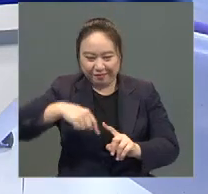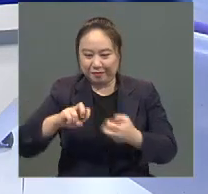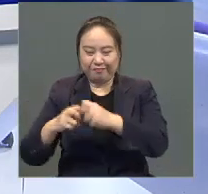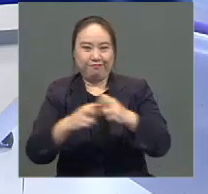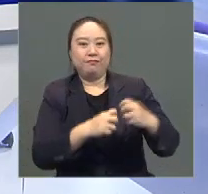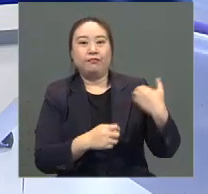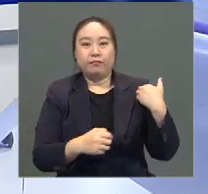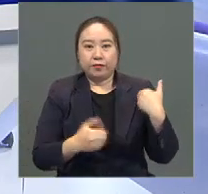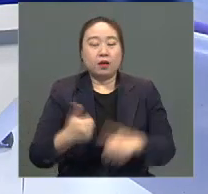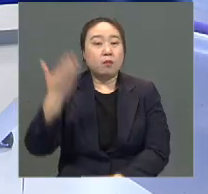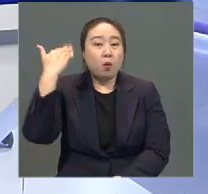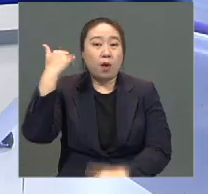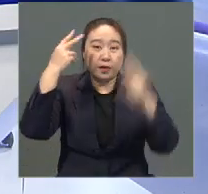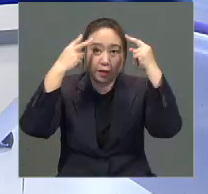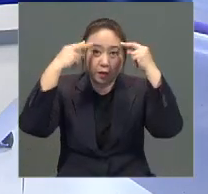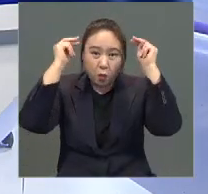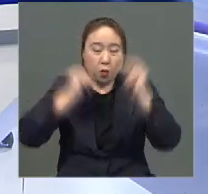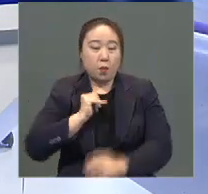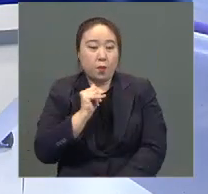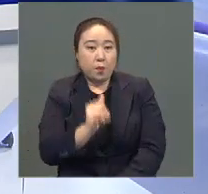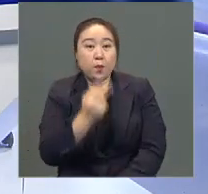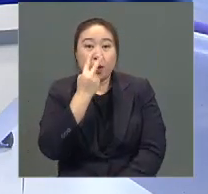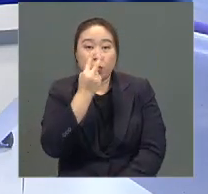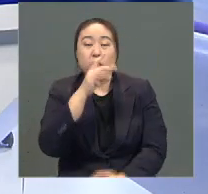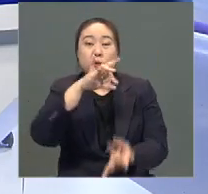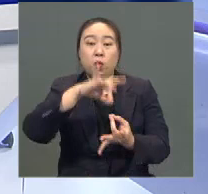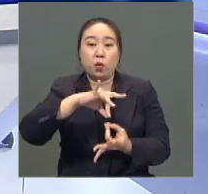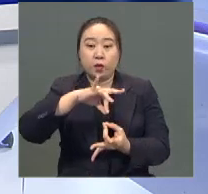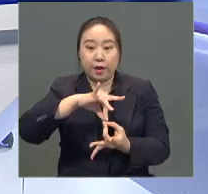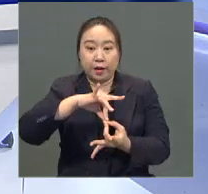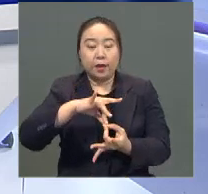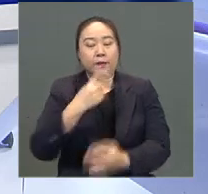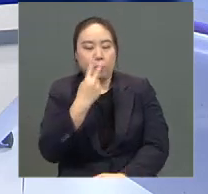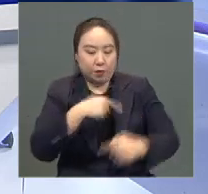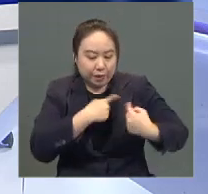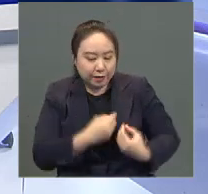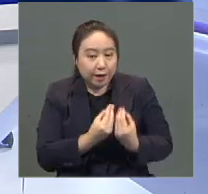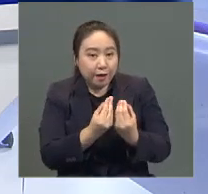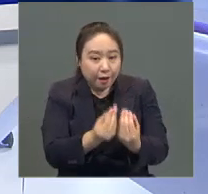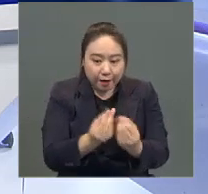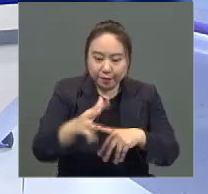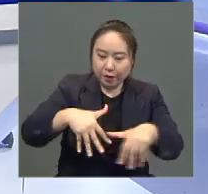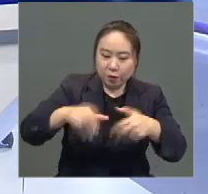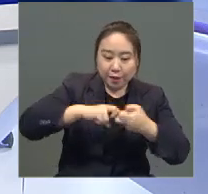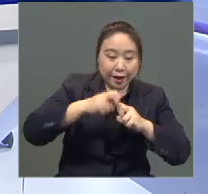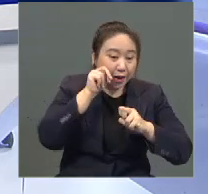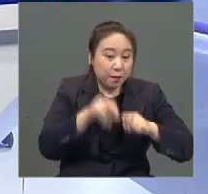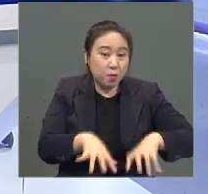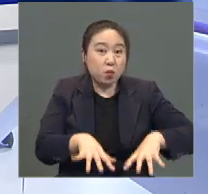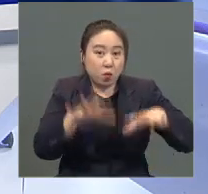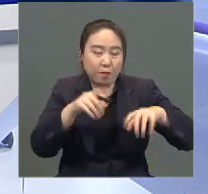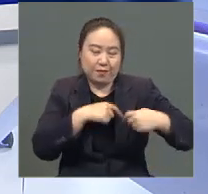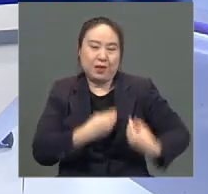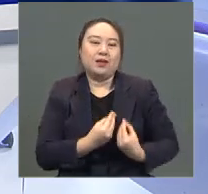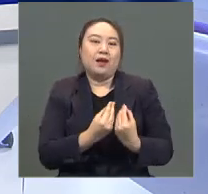เมื่อวานนี้ท่านนายกรัฐมนตรีนะคะก็ลงพื้นที่ไปที่จังหวัดสุโขทัยค่ะไปเยี่ยมให้กำลังใจผู้ประสบอุทกภัยก็